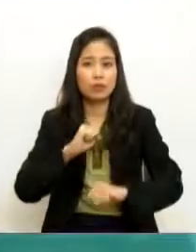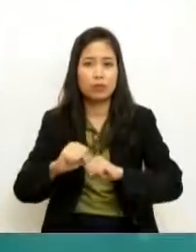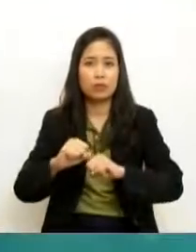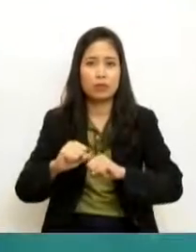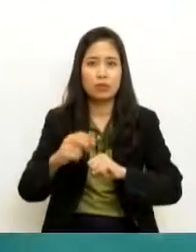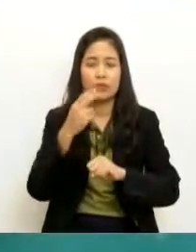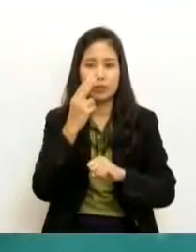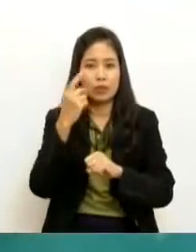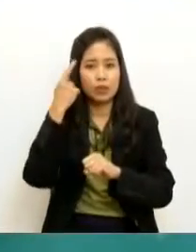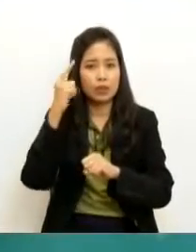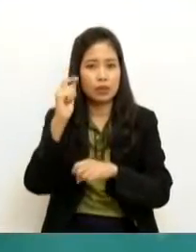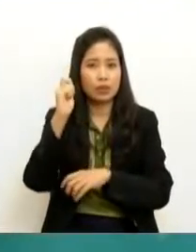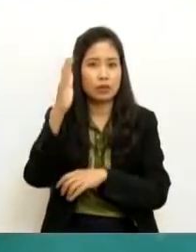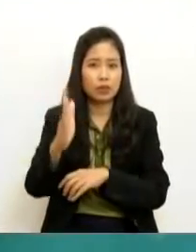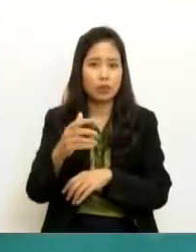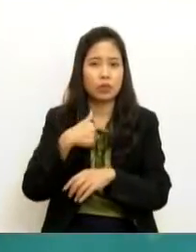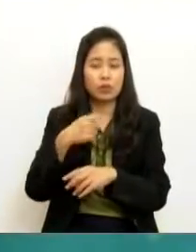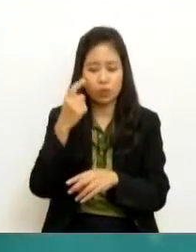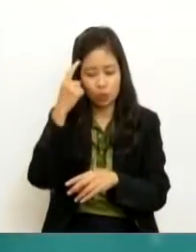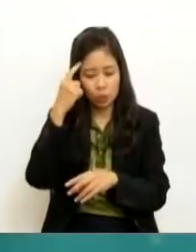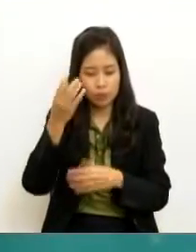สำคัญในอนาคตเนี่ยจะช่วยกันในการรักษา